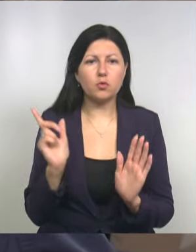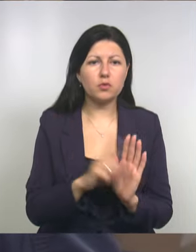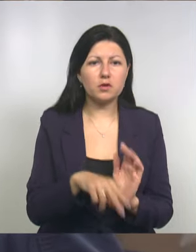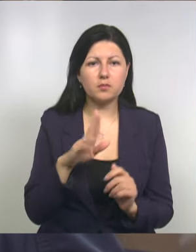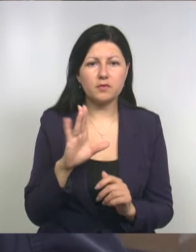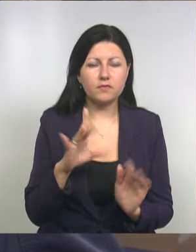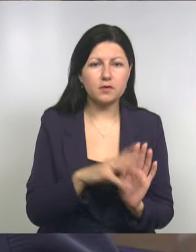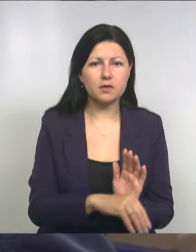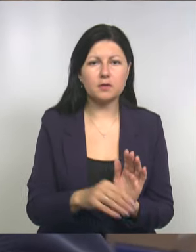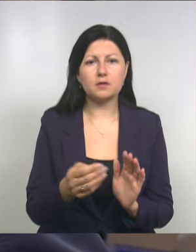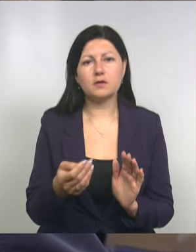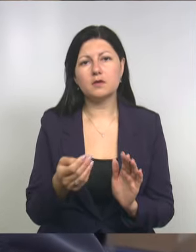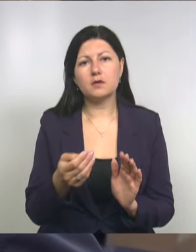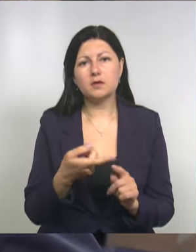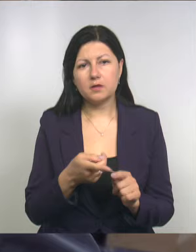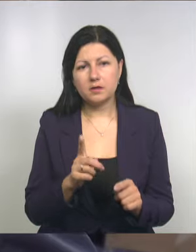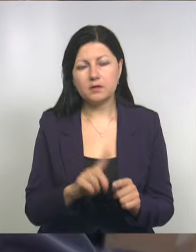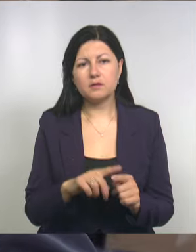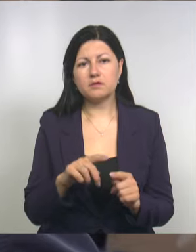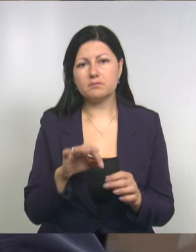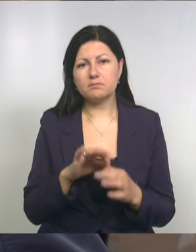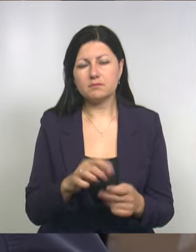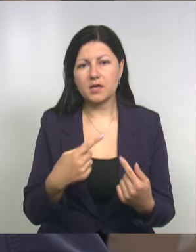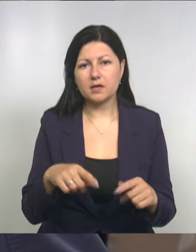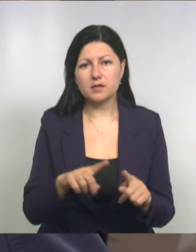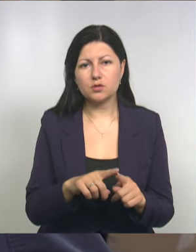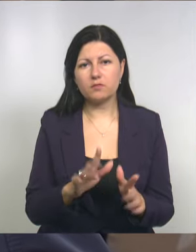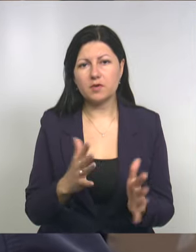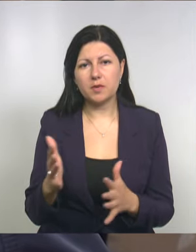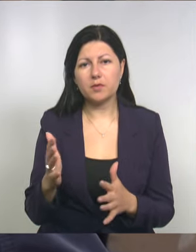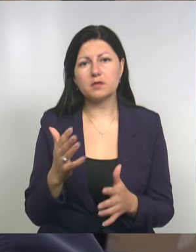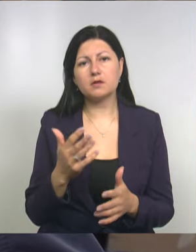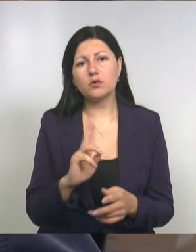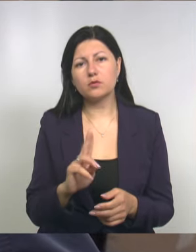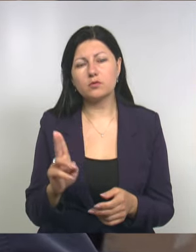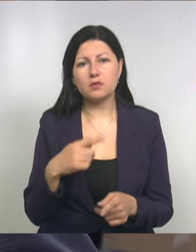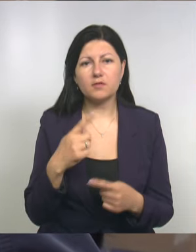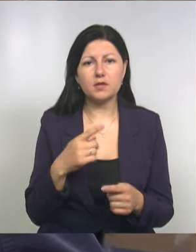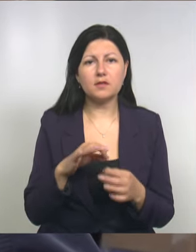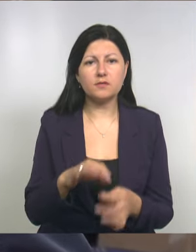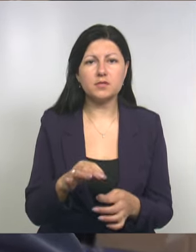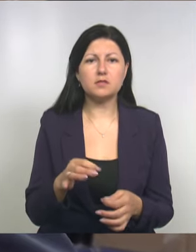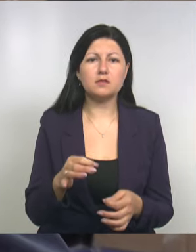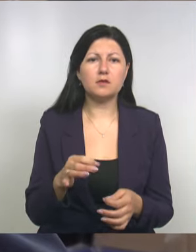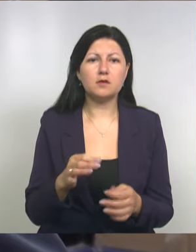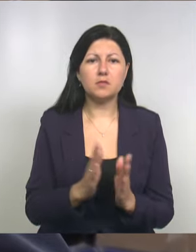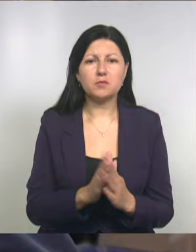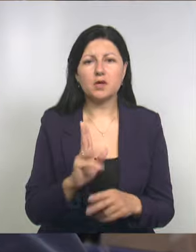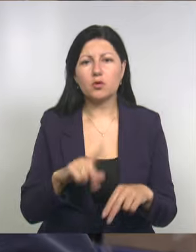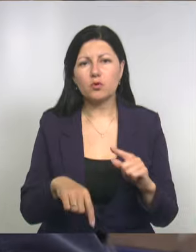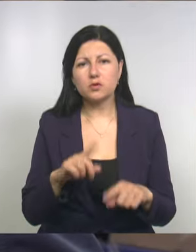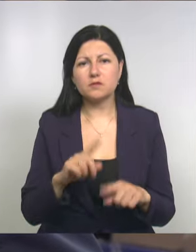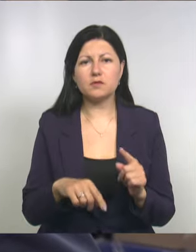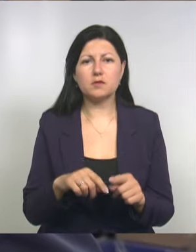ПВР. Эти моменты организовывали. Некоторые там говорили, отвезите нас там к родственникам, не